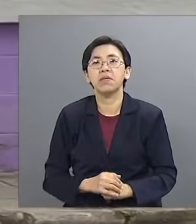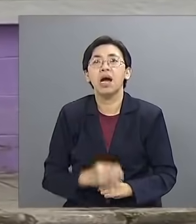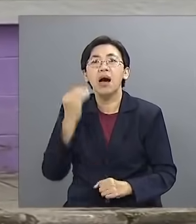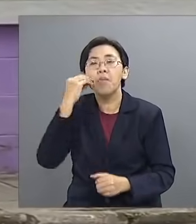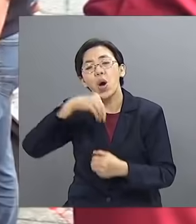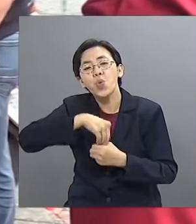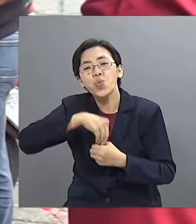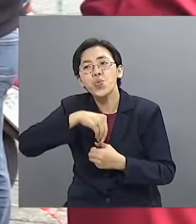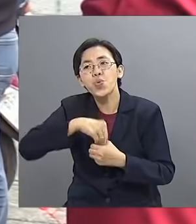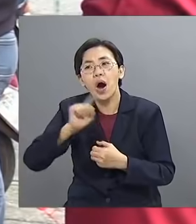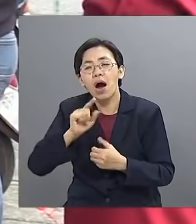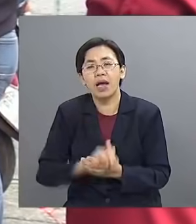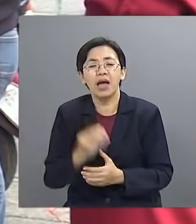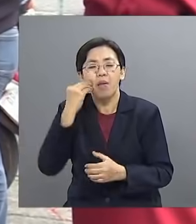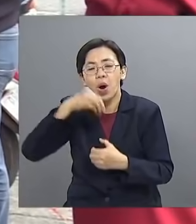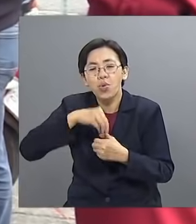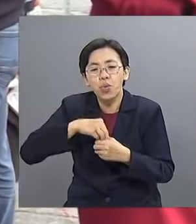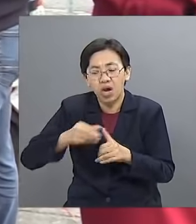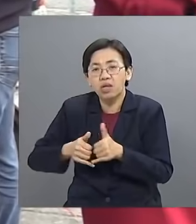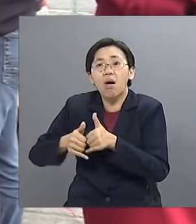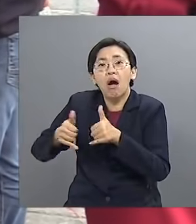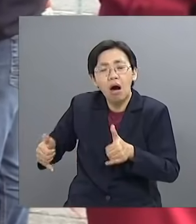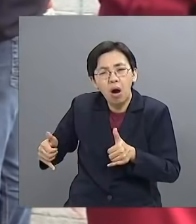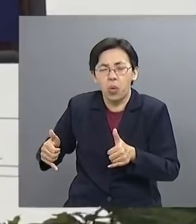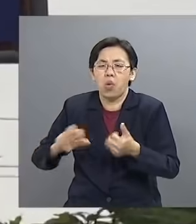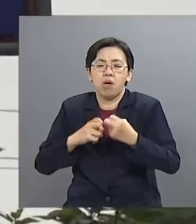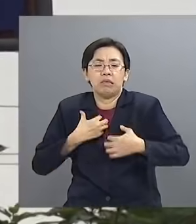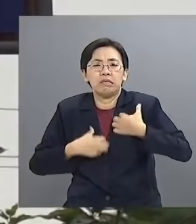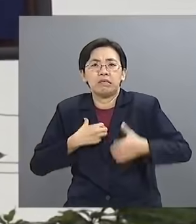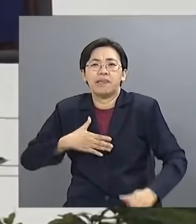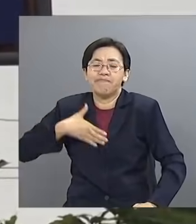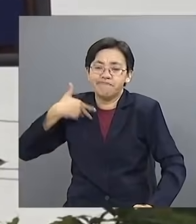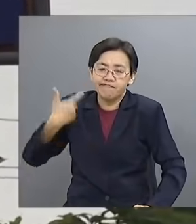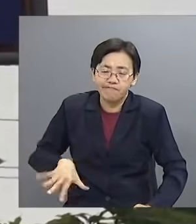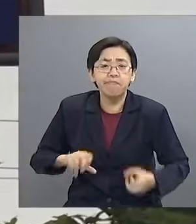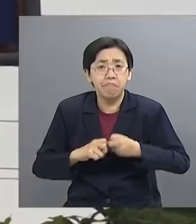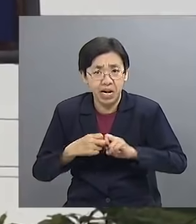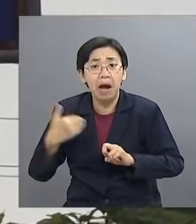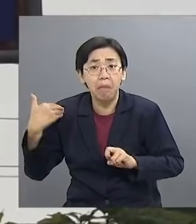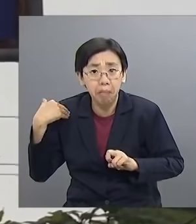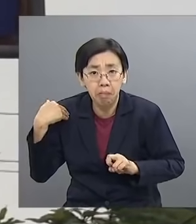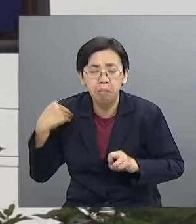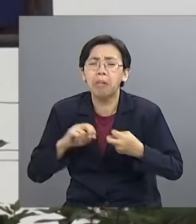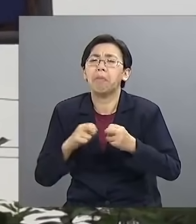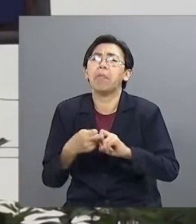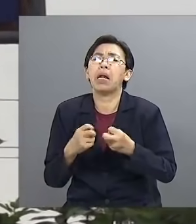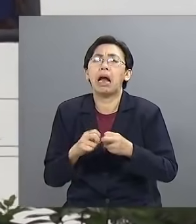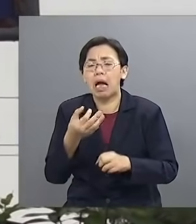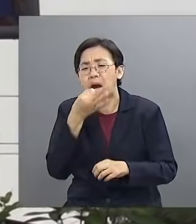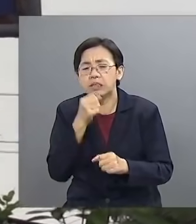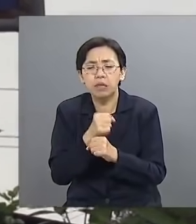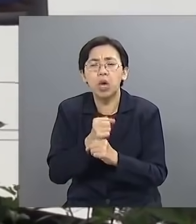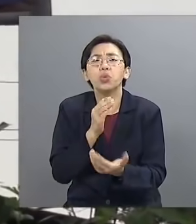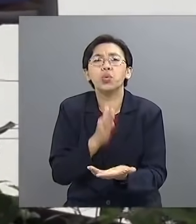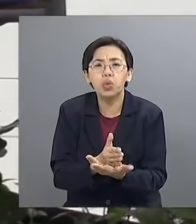องทิ้งระยะห่างกันด้วยนะคะถามว่าผลกระทบมีไหมมีแน่นอนค่ะคือต้องหยุดงานใช่ไหมคะแล้วบางคน